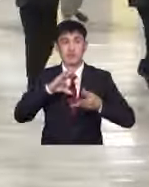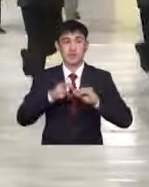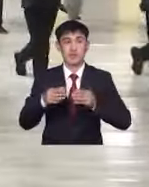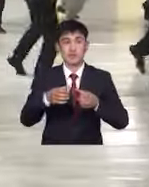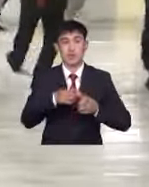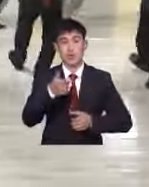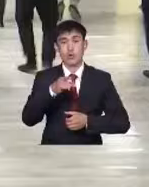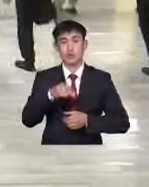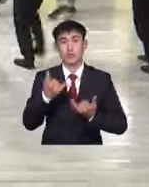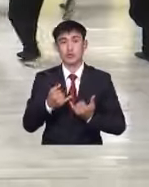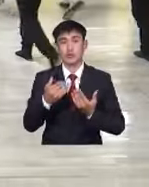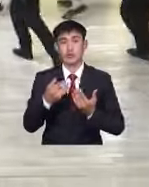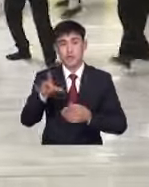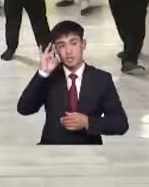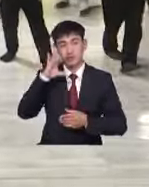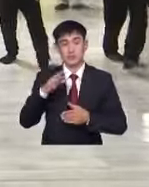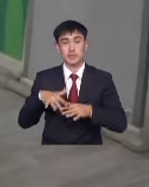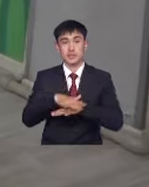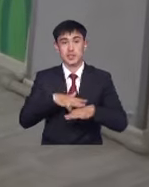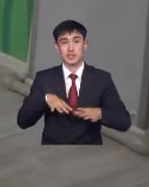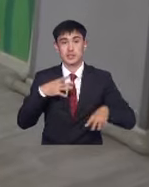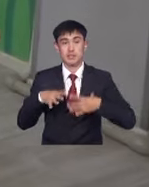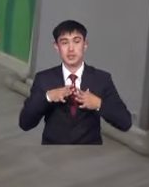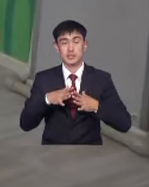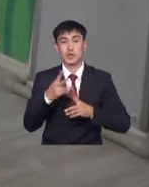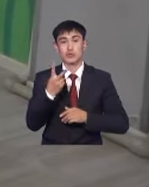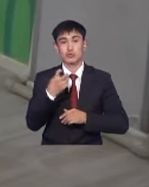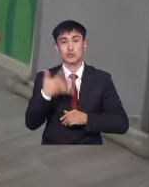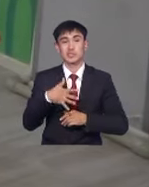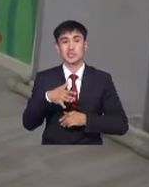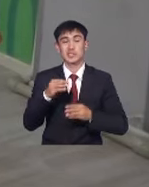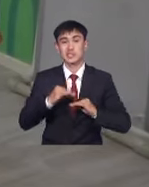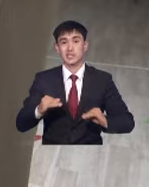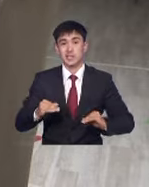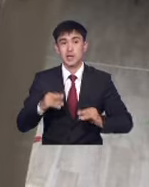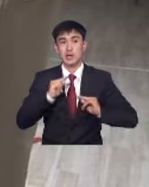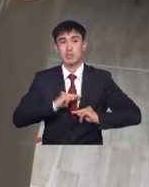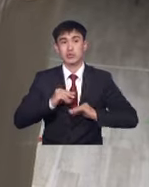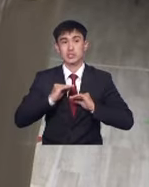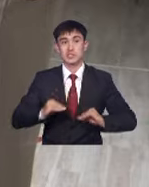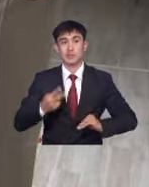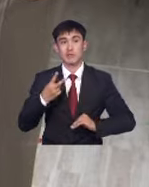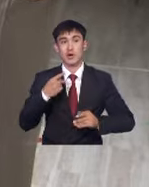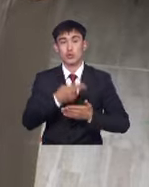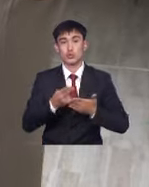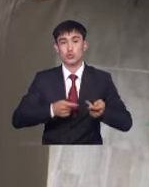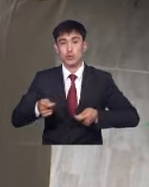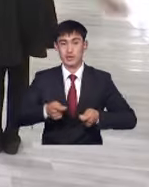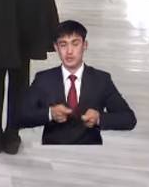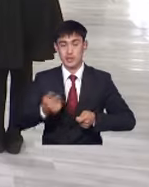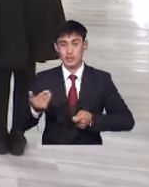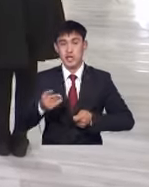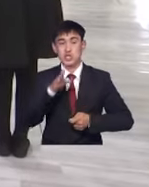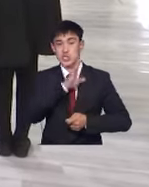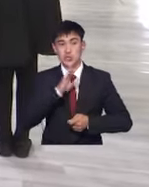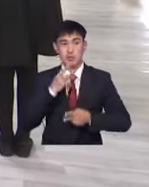ансамбле Горец который сегодня широко известен публике занимается порядка 250 детей работают с ребятами два художественных руководителя